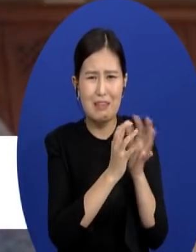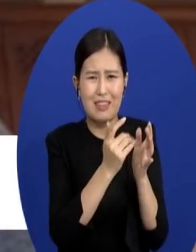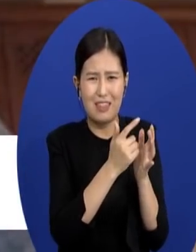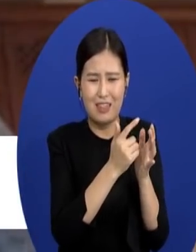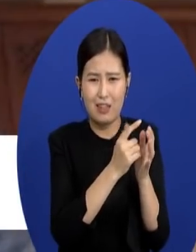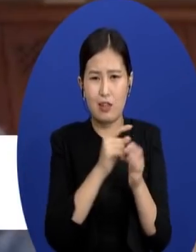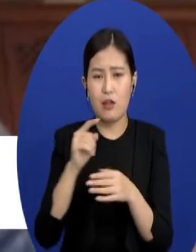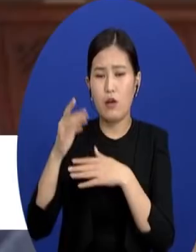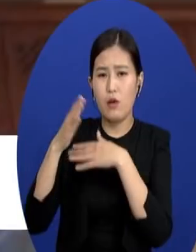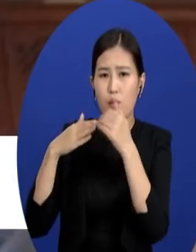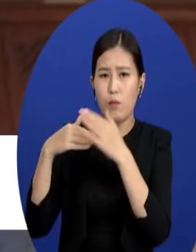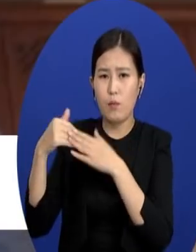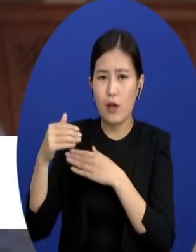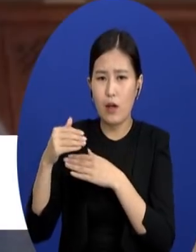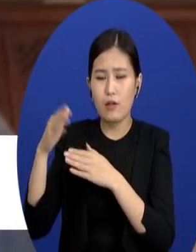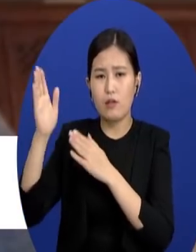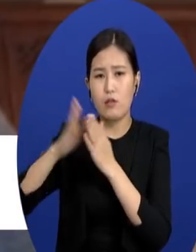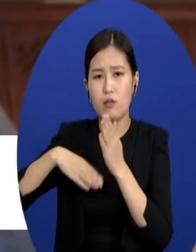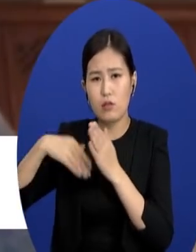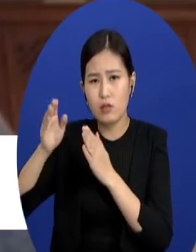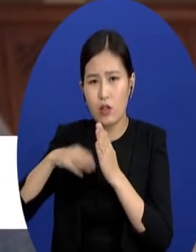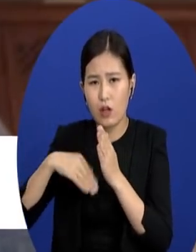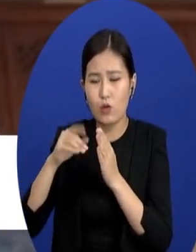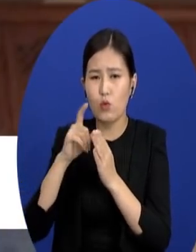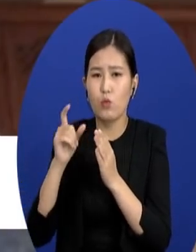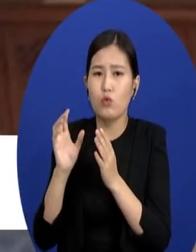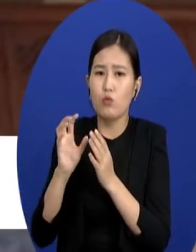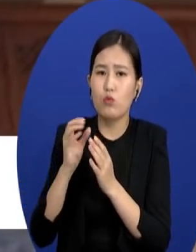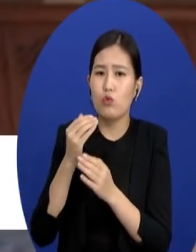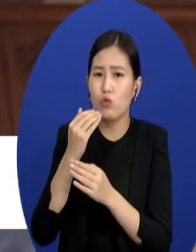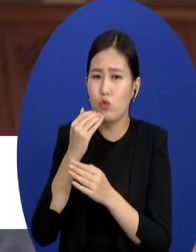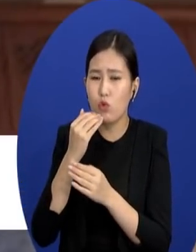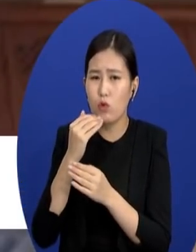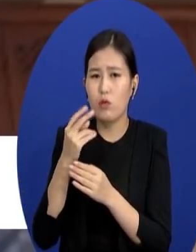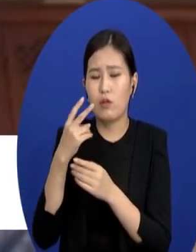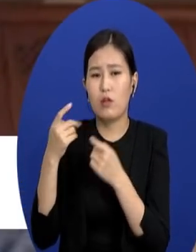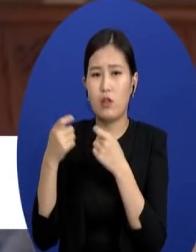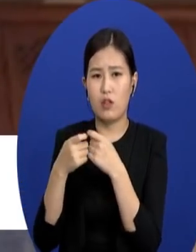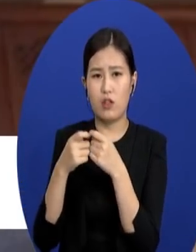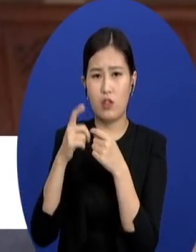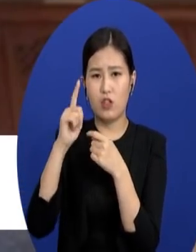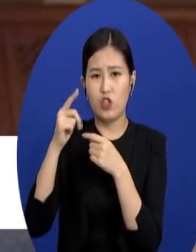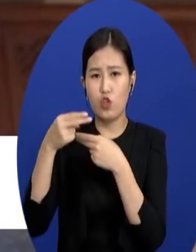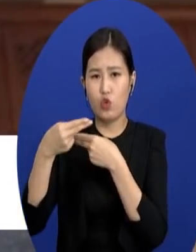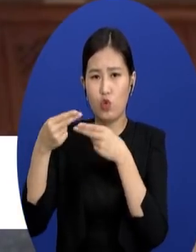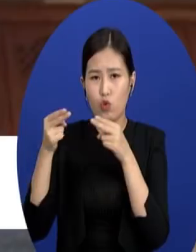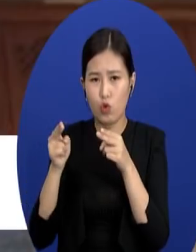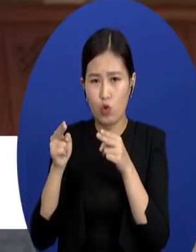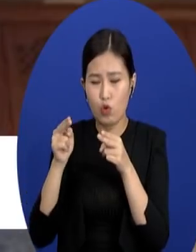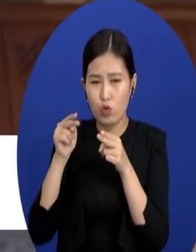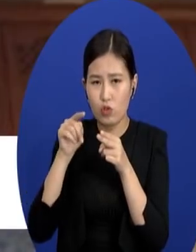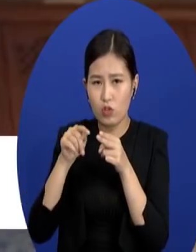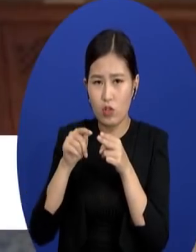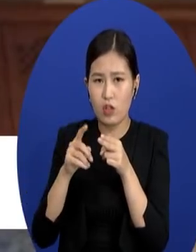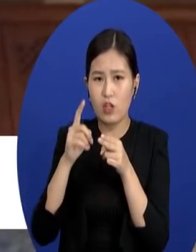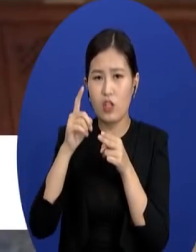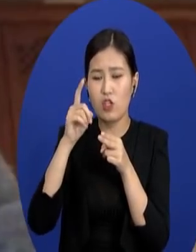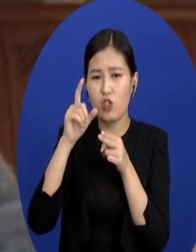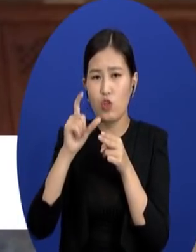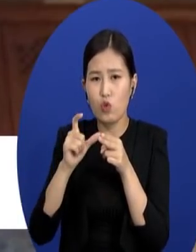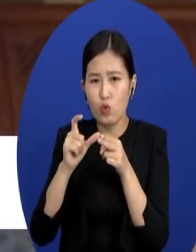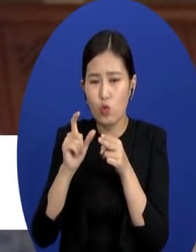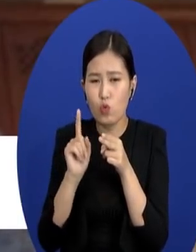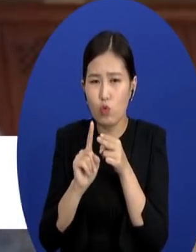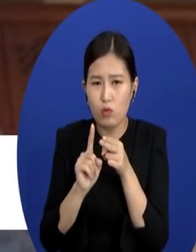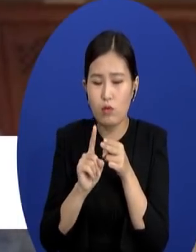байгаа, өвлийн үйлдвэрлэл заслын үйл ажиллагаа явуулж байгаа нөхцөлд бол нэг айлд нэг өрөөнд нэгээс илүү хүн ажиллах гэм ажиллахаас өөрөнд нэг